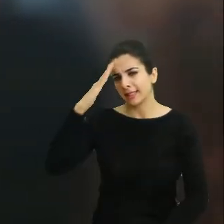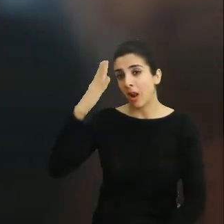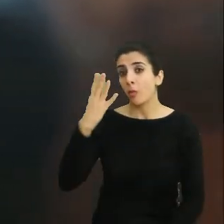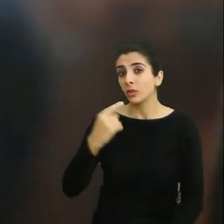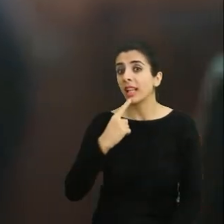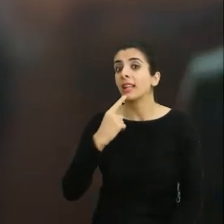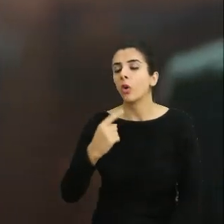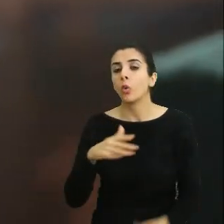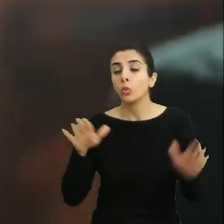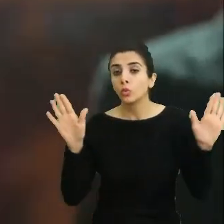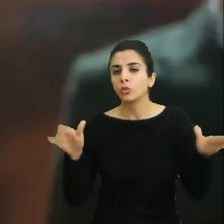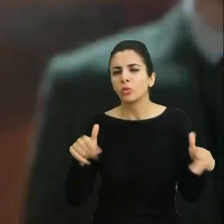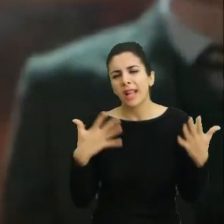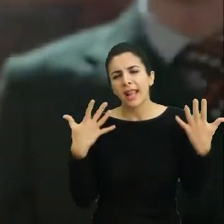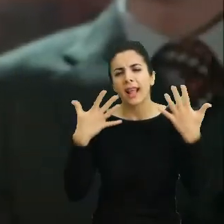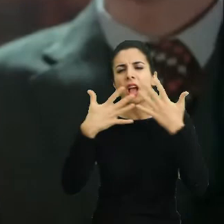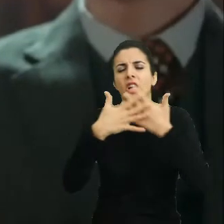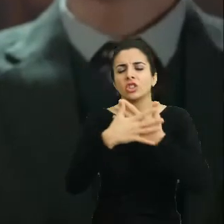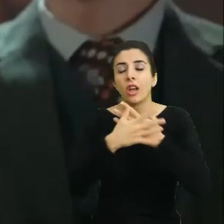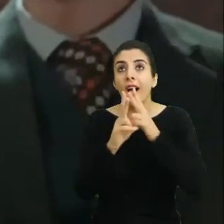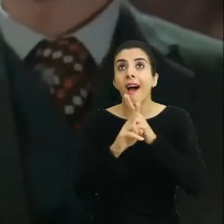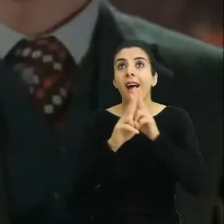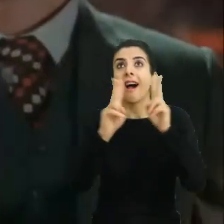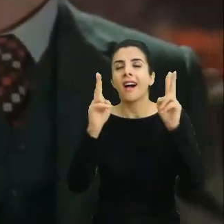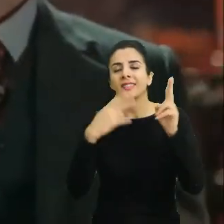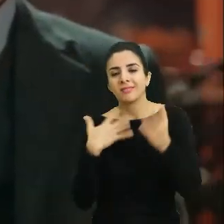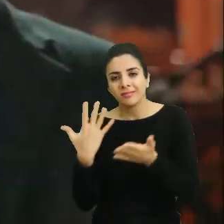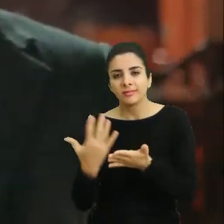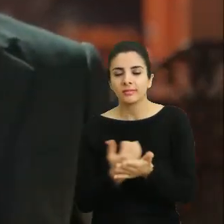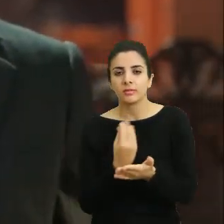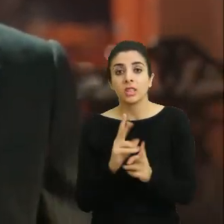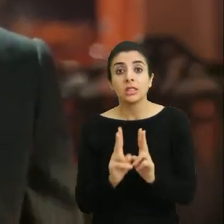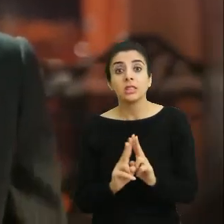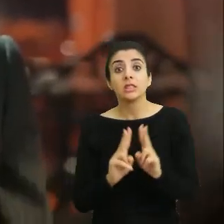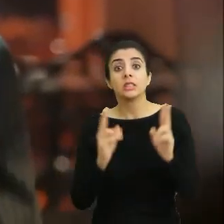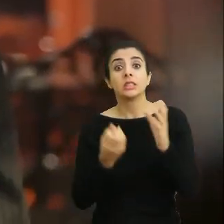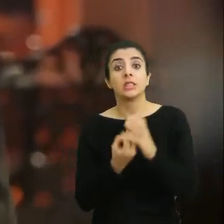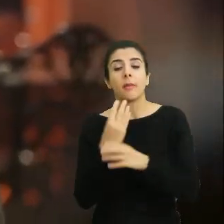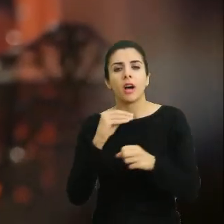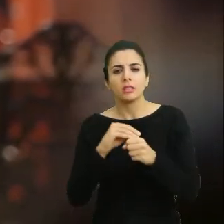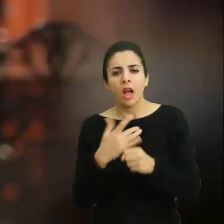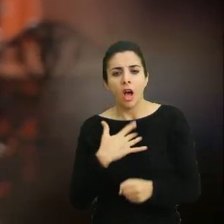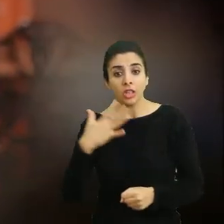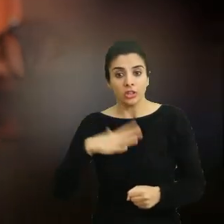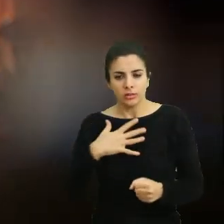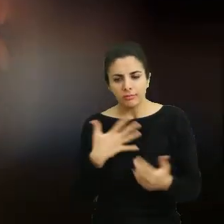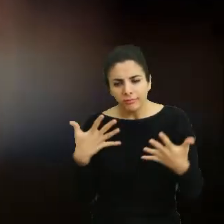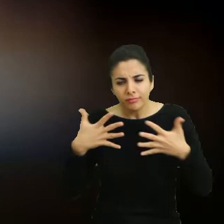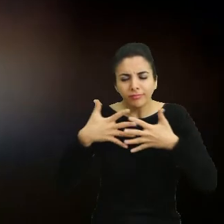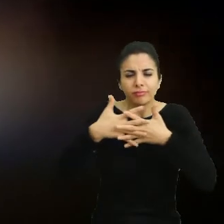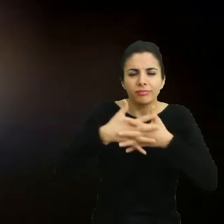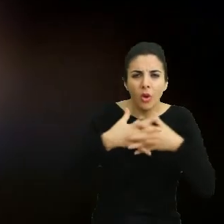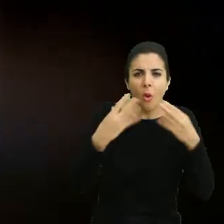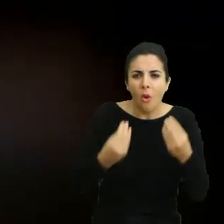kuşlar, bu gece aydınlıkları avuçlar. Sabahlar ve arzular içre geçerek varlığın sırlı